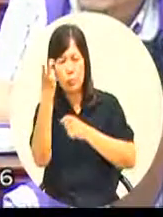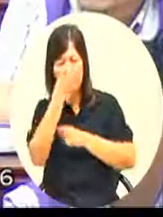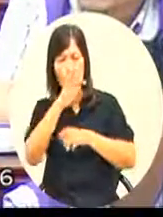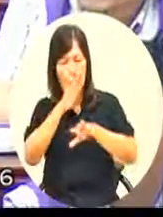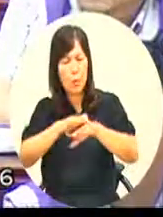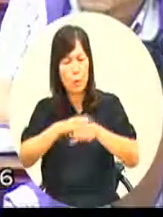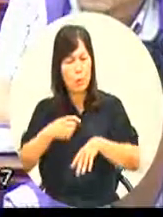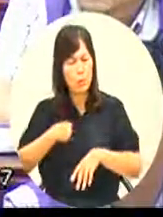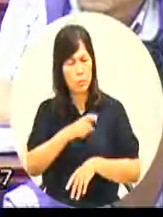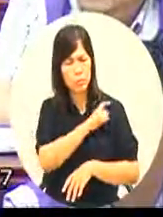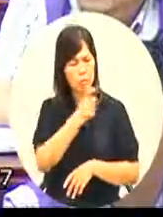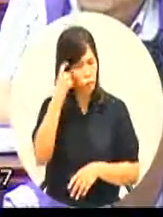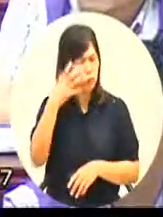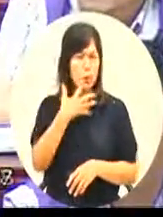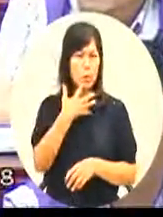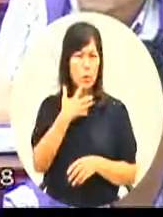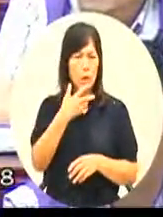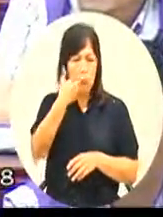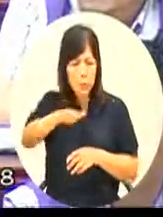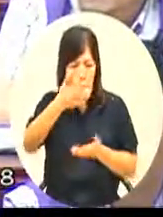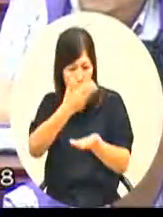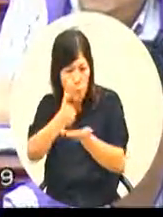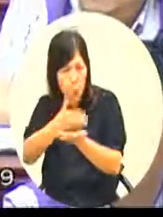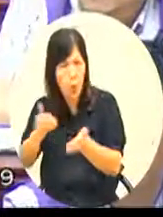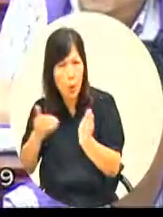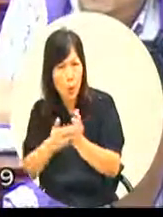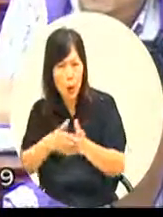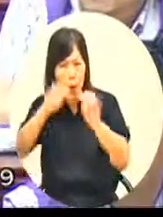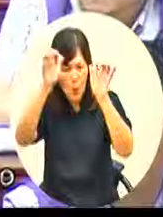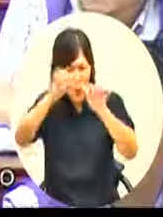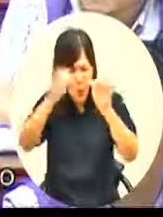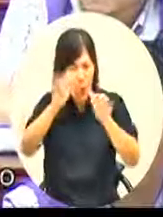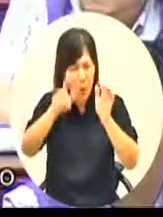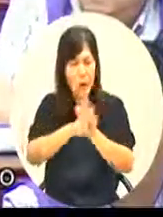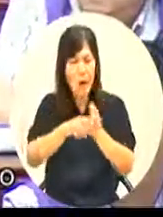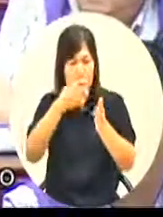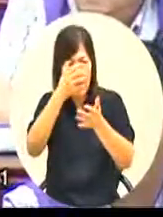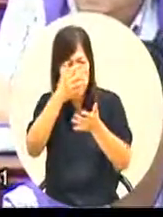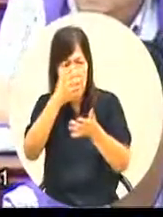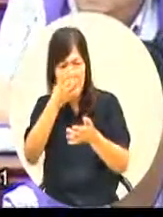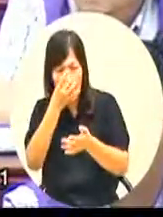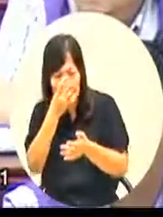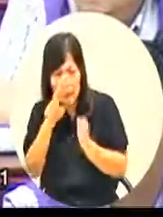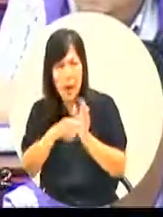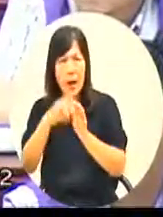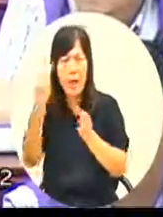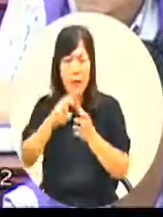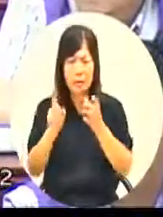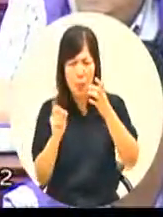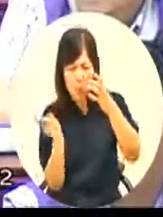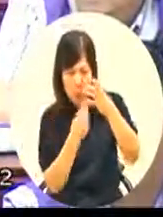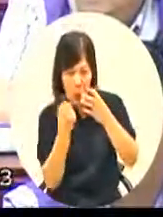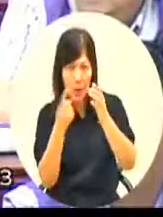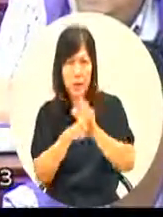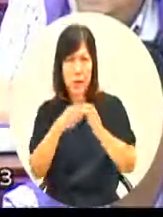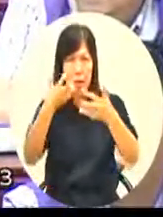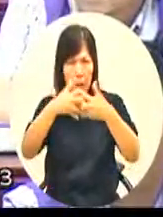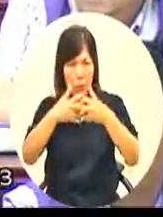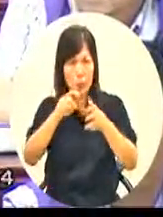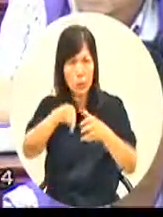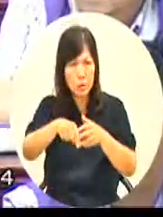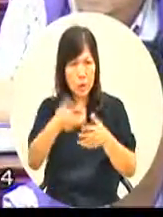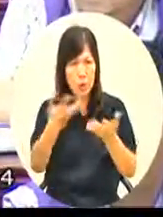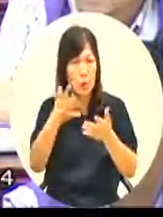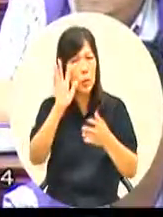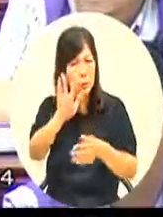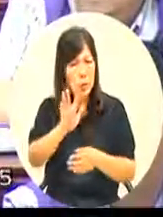很奇怪，你有泄水都做了，那是不是因为雨量太大，所以它排不过去，还是用抽水马达的运作的机制哦，是不是出了问